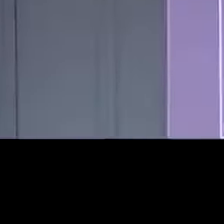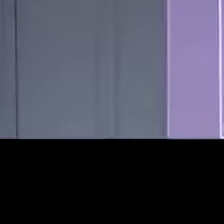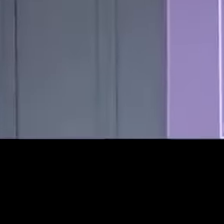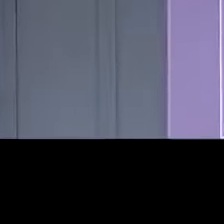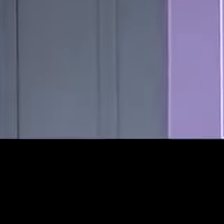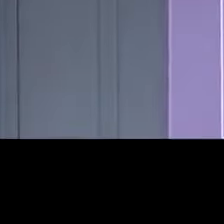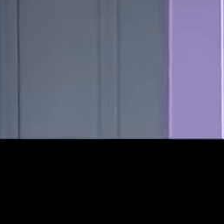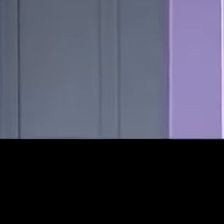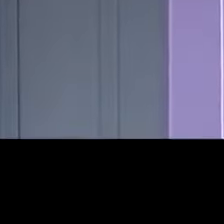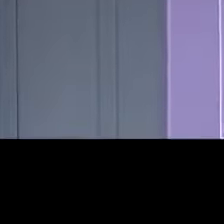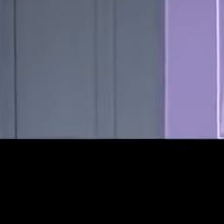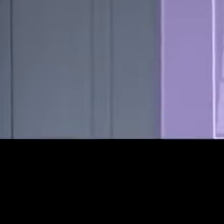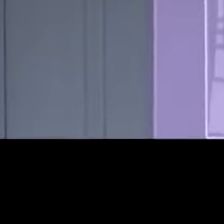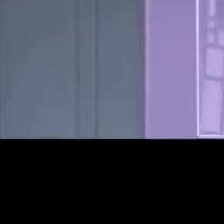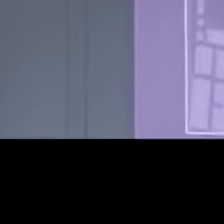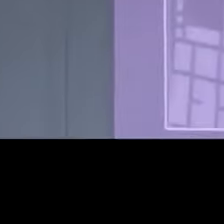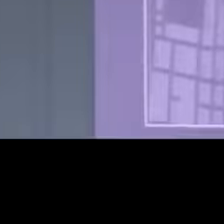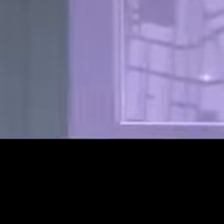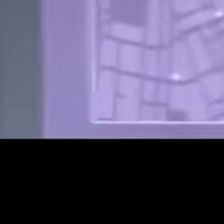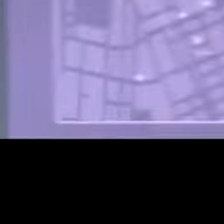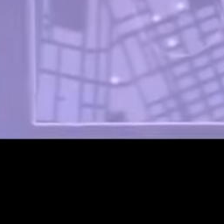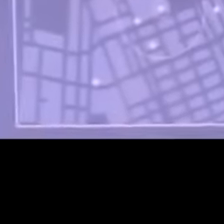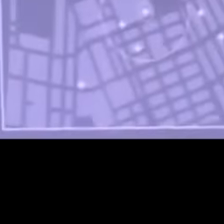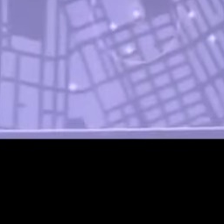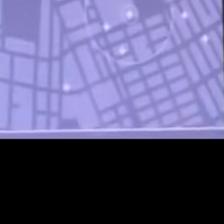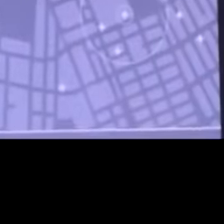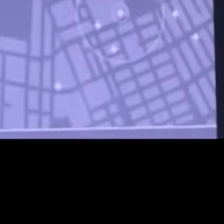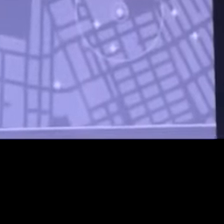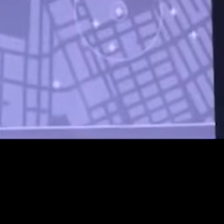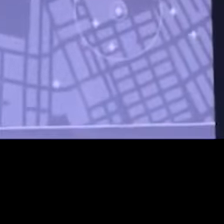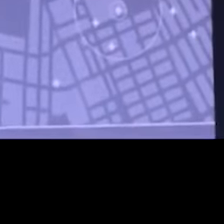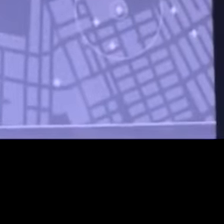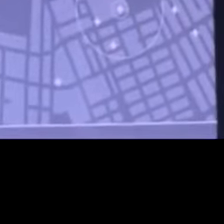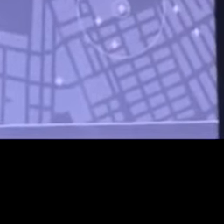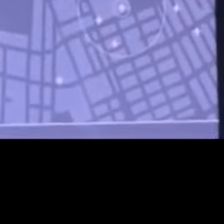집단 지성의 힘을 모아 고민 중개사 양원호.